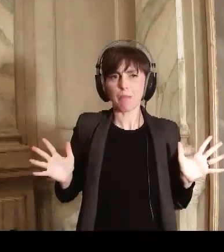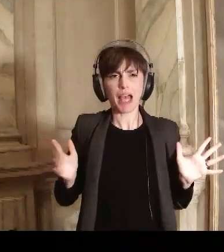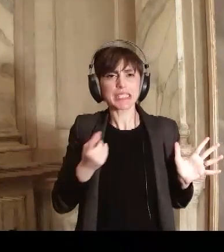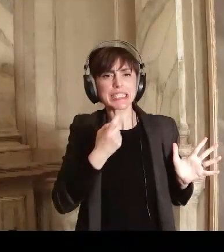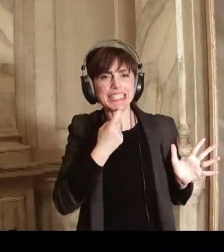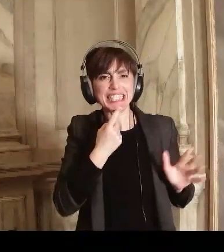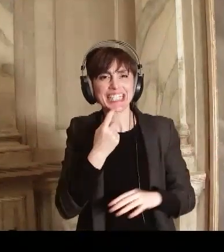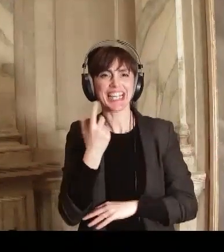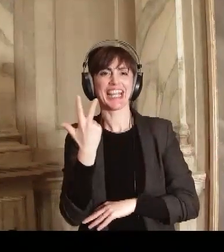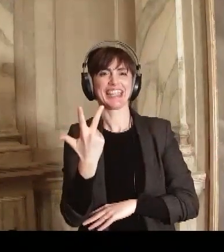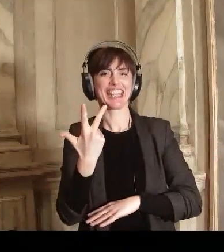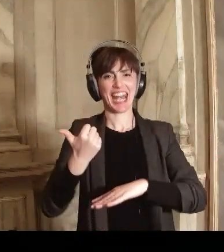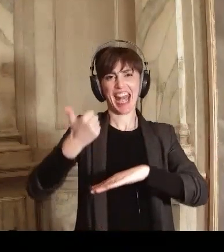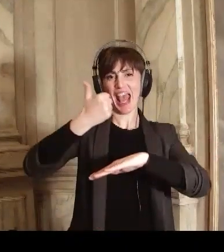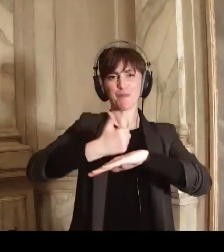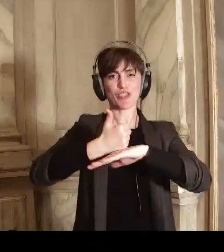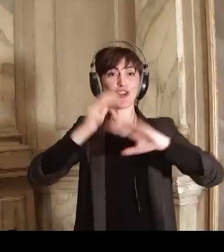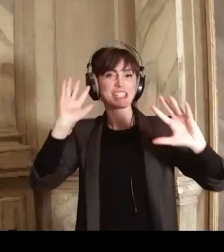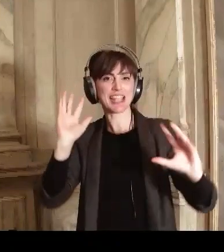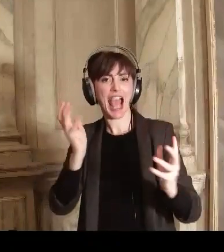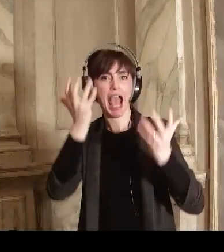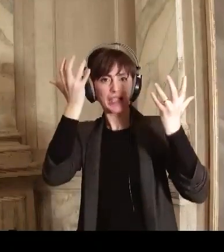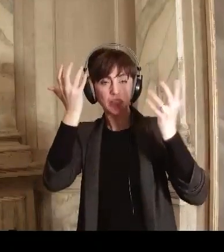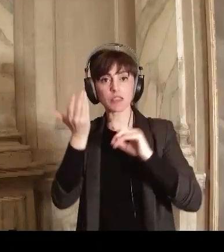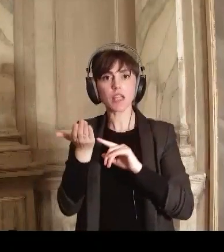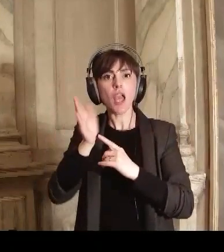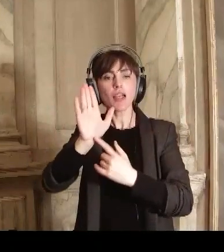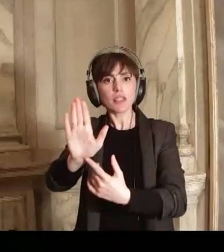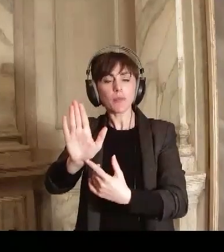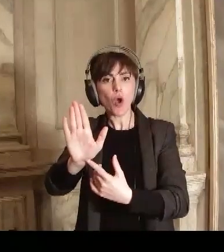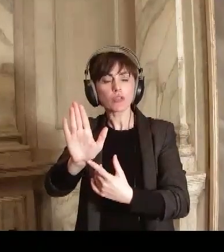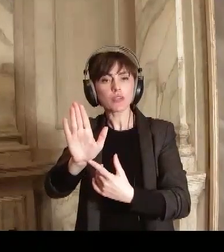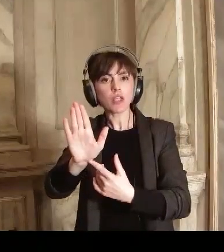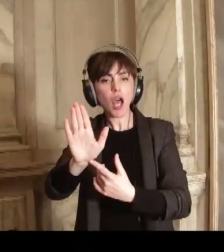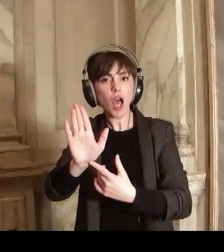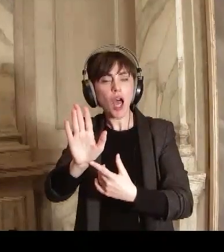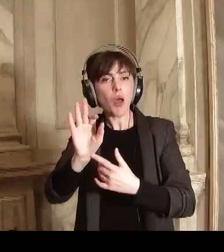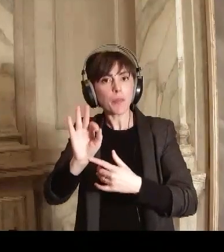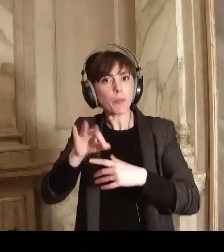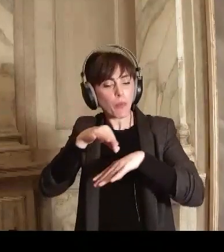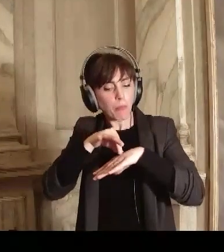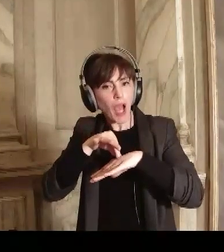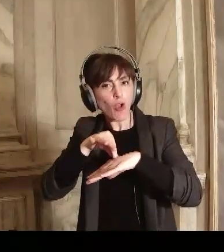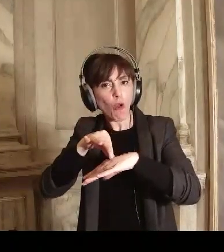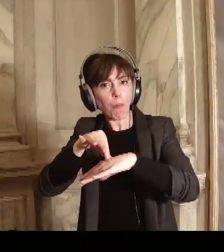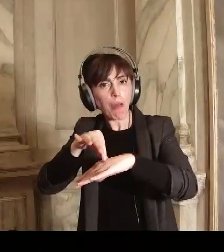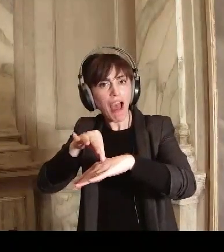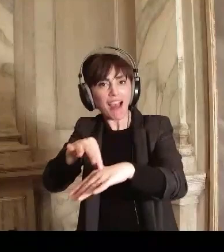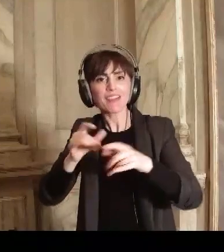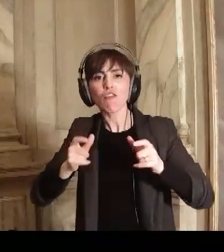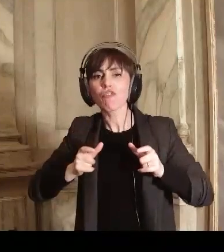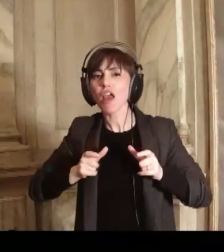loro potenza creativa, le loro architetture impalpabili, ci tengono per mano nel viaggio